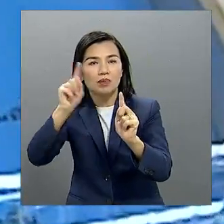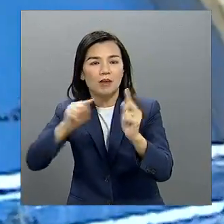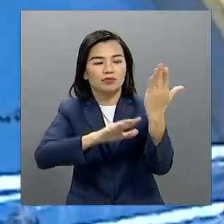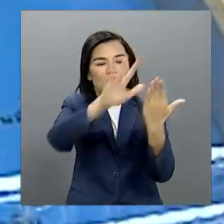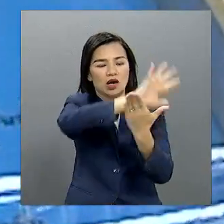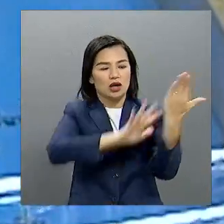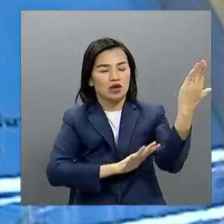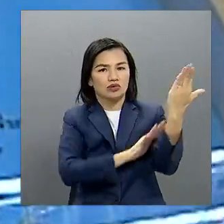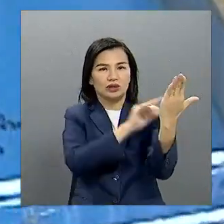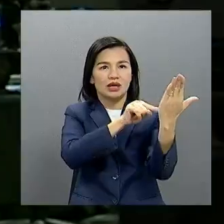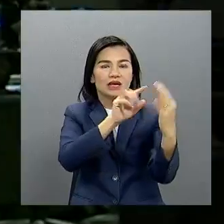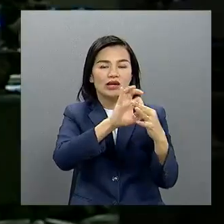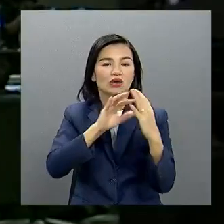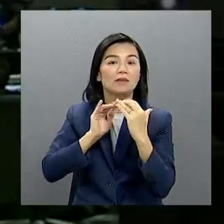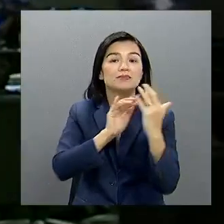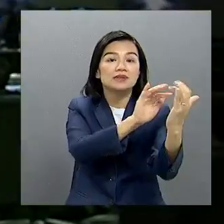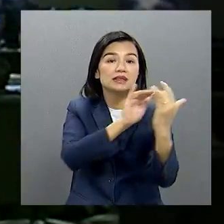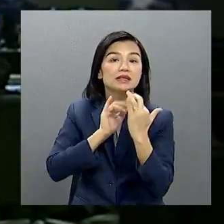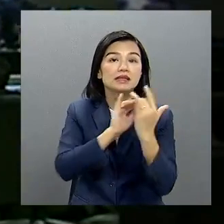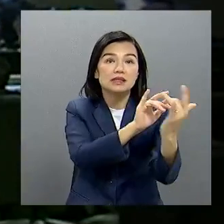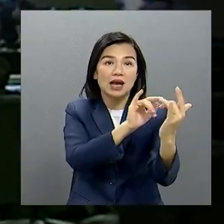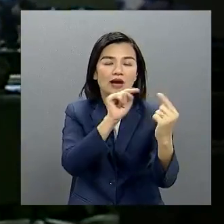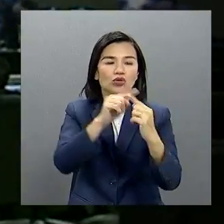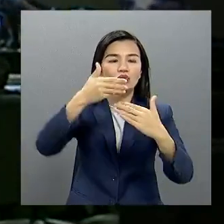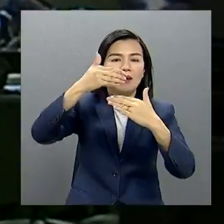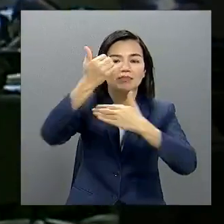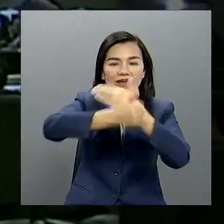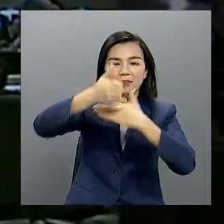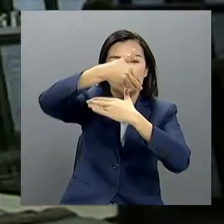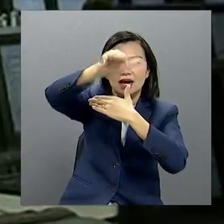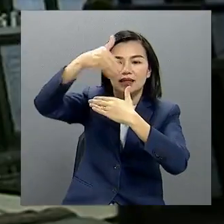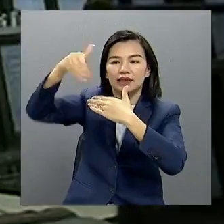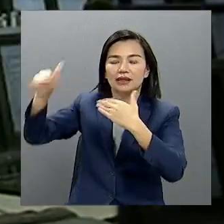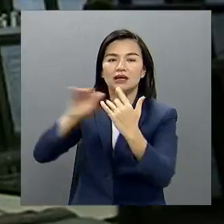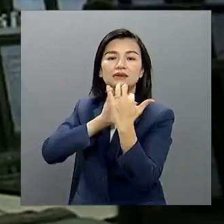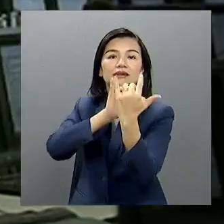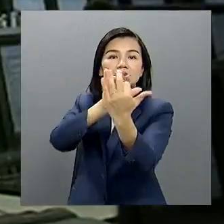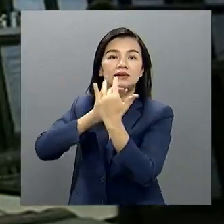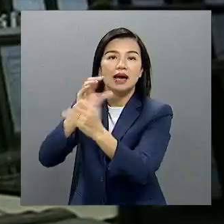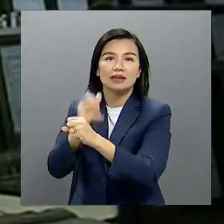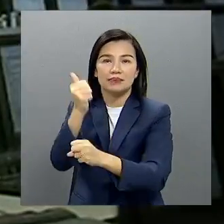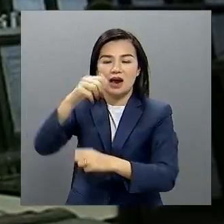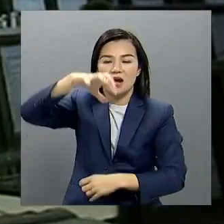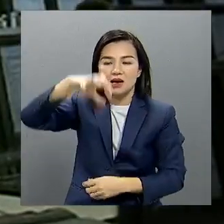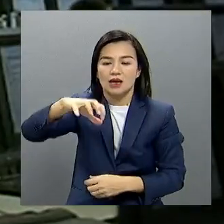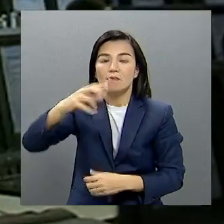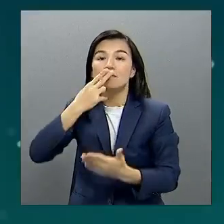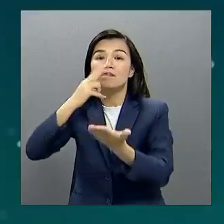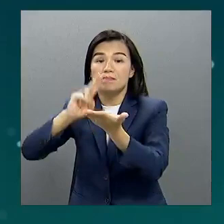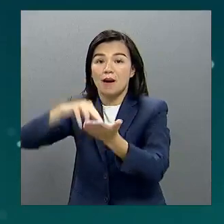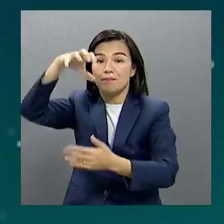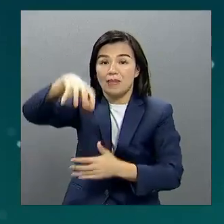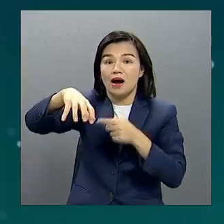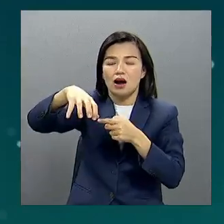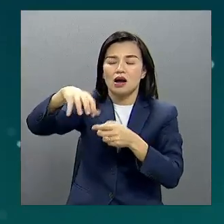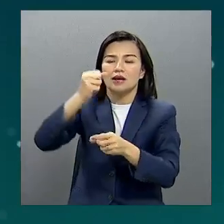ของชาติในการสื่อสารไปยังต่างประเทศทั่วโลกภารกิจของกรมไปรษณีย์โทรเลขมีมากมายขึ้นถือได้ว่า